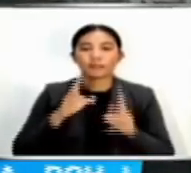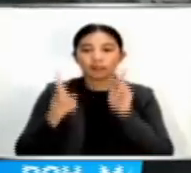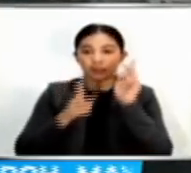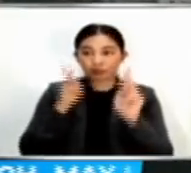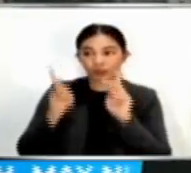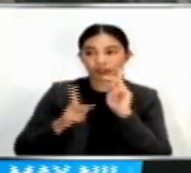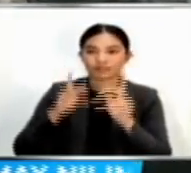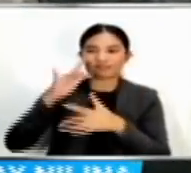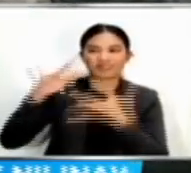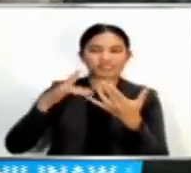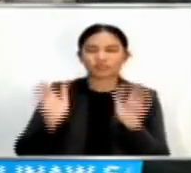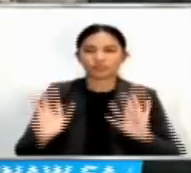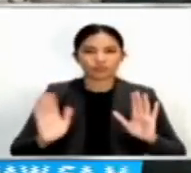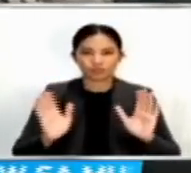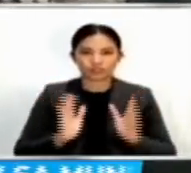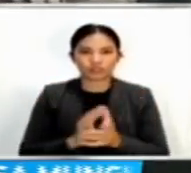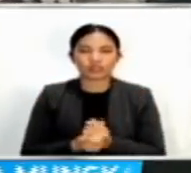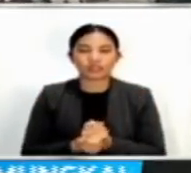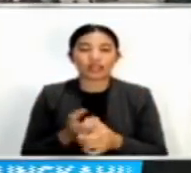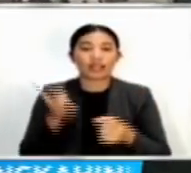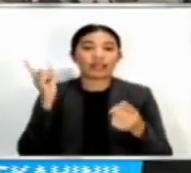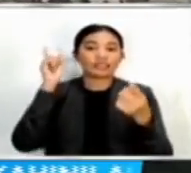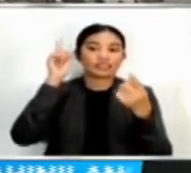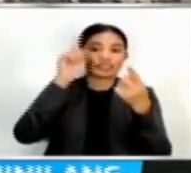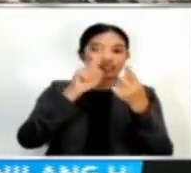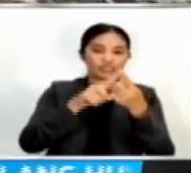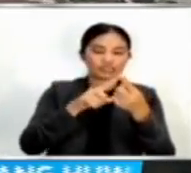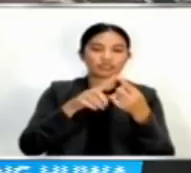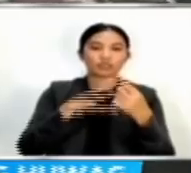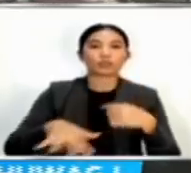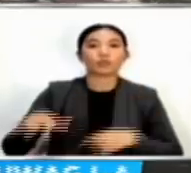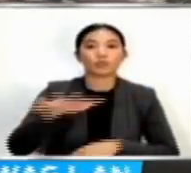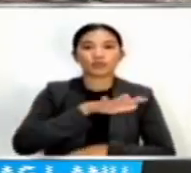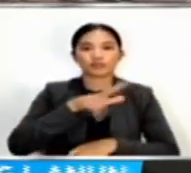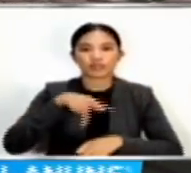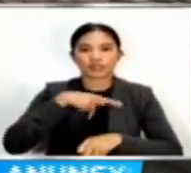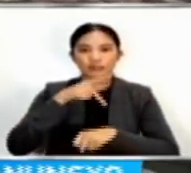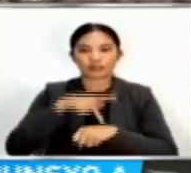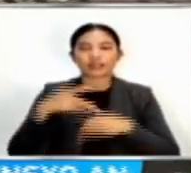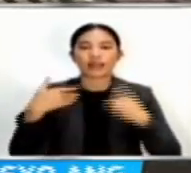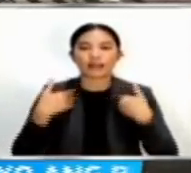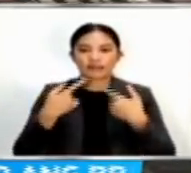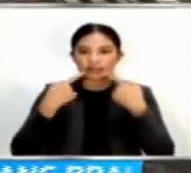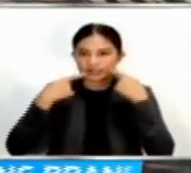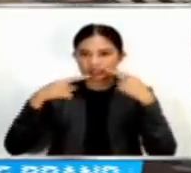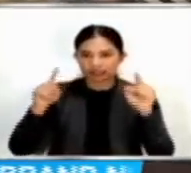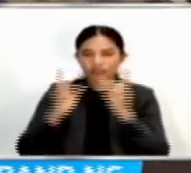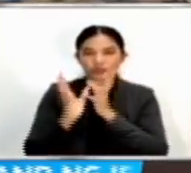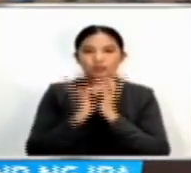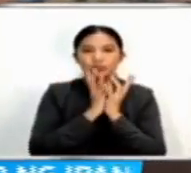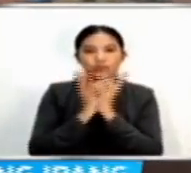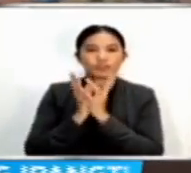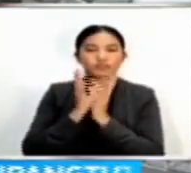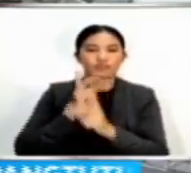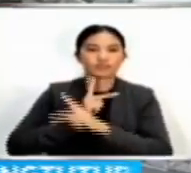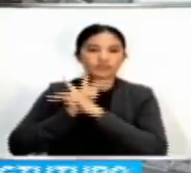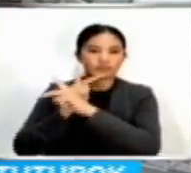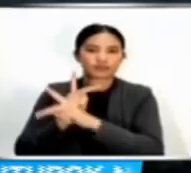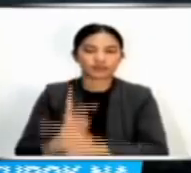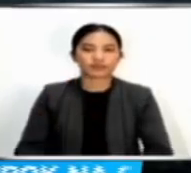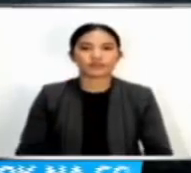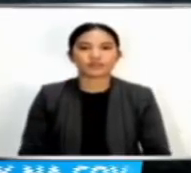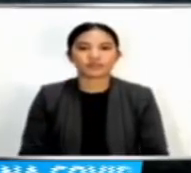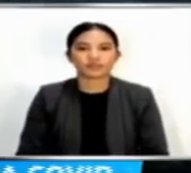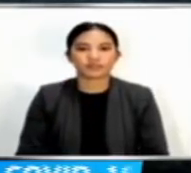muna until such time that the entire country has attained herd immunity. So yun na po ang dapat bang asahan ng ating mga kababayan